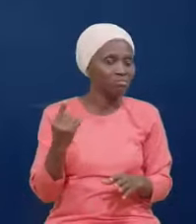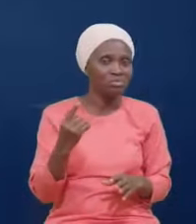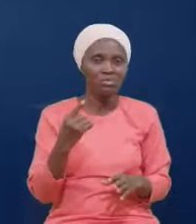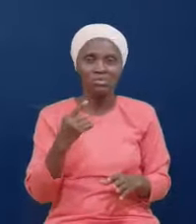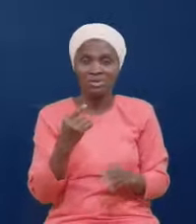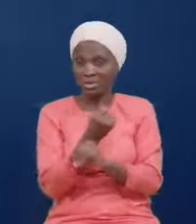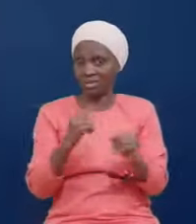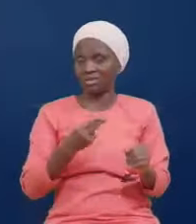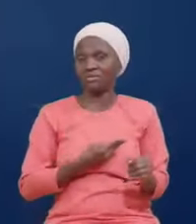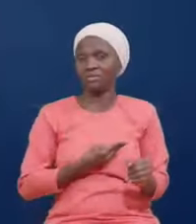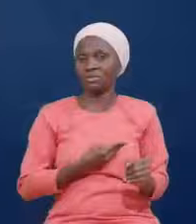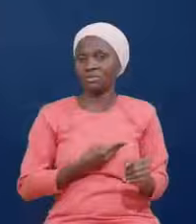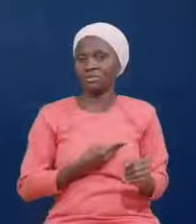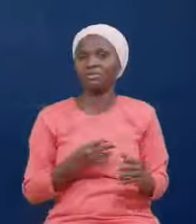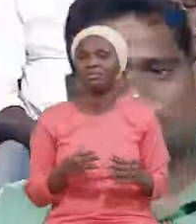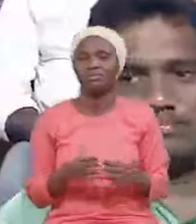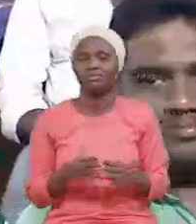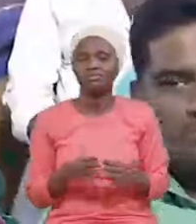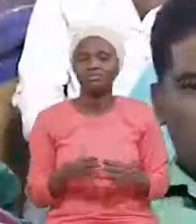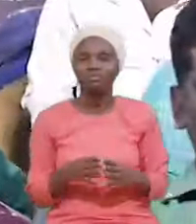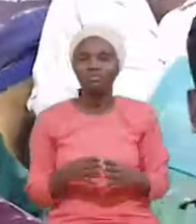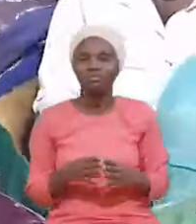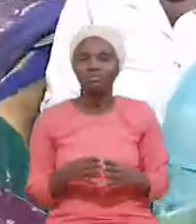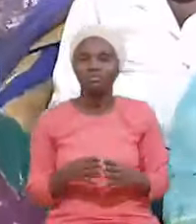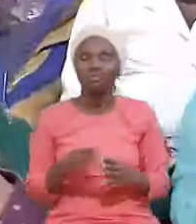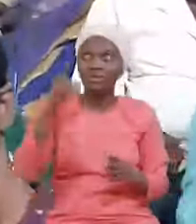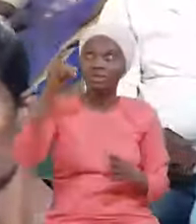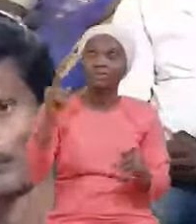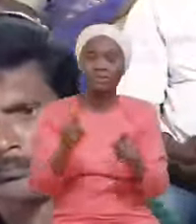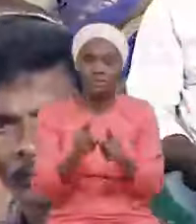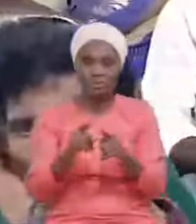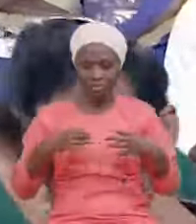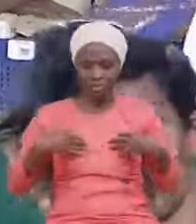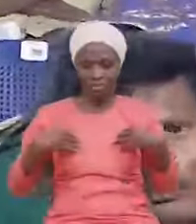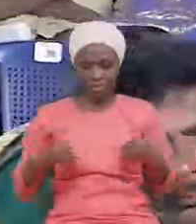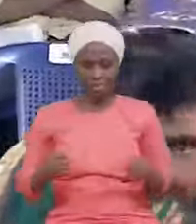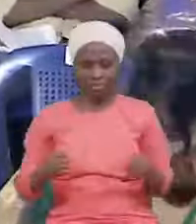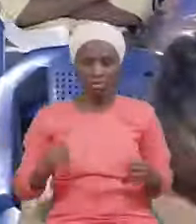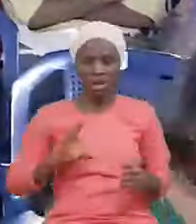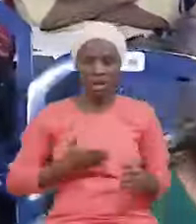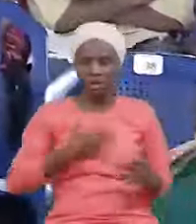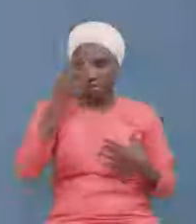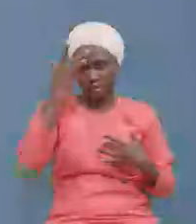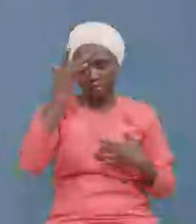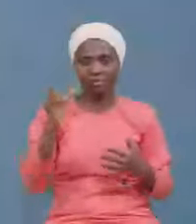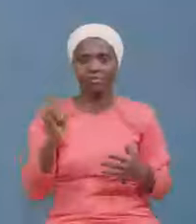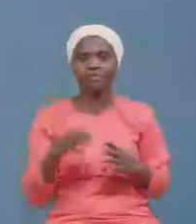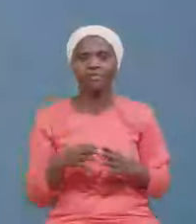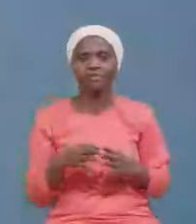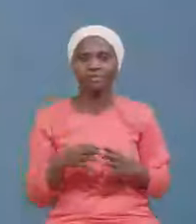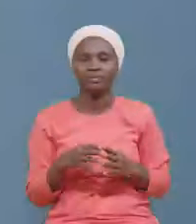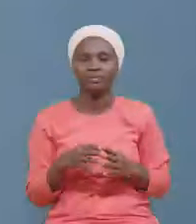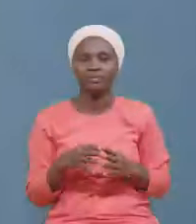our soul. Ayana mana pranaatmalu rakshinchadu మే కాదు. He also heals our sicknesses. ఆయన మన రోగాల్ని